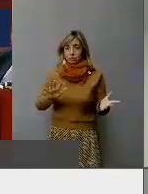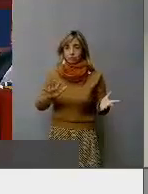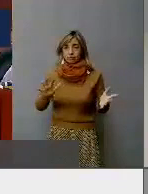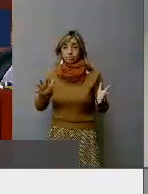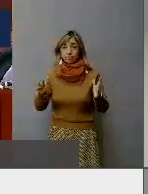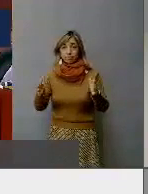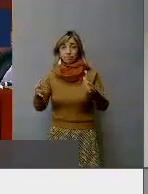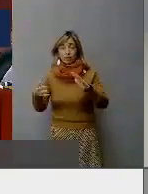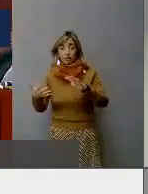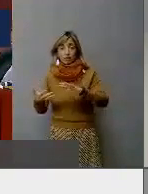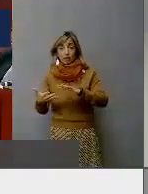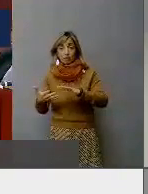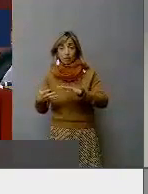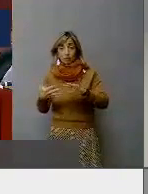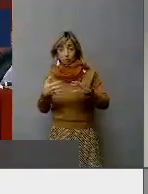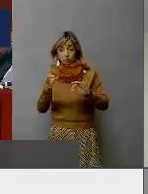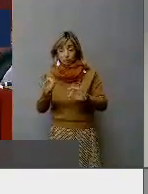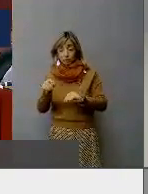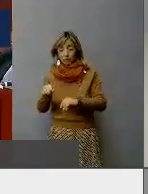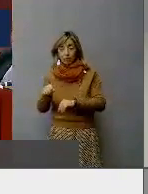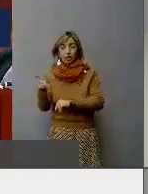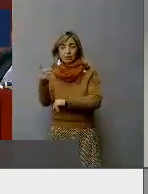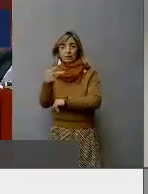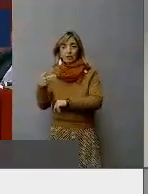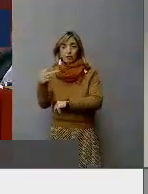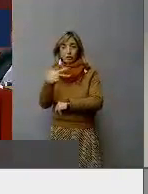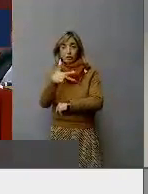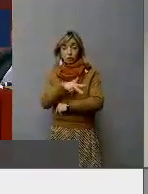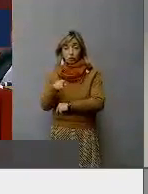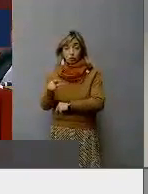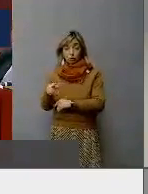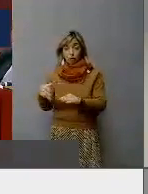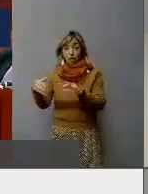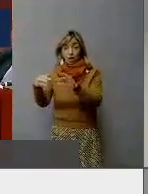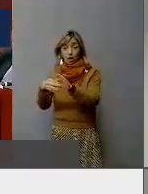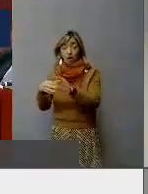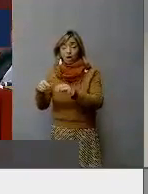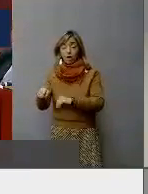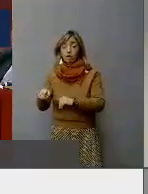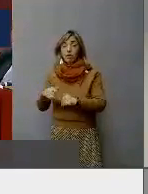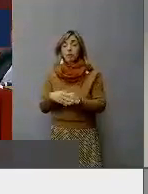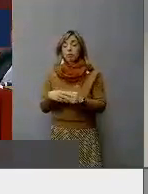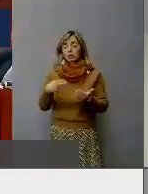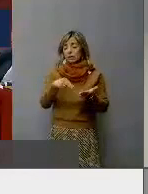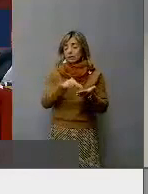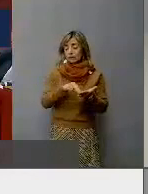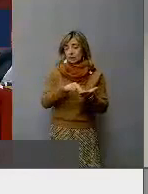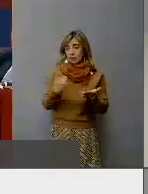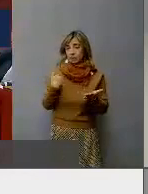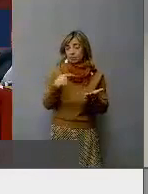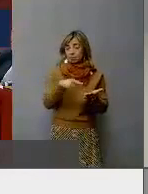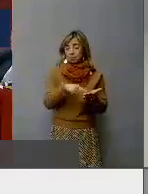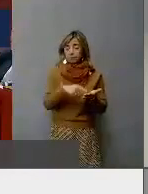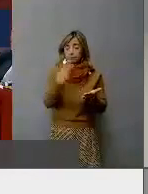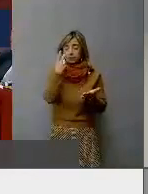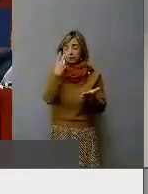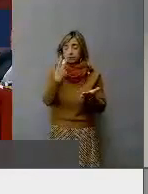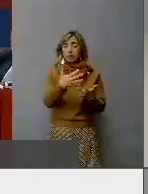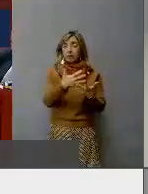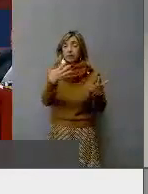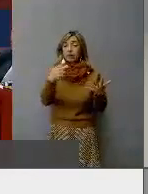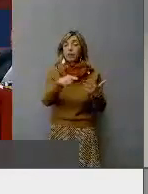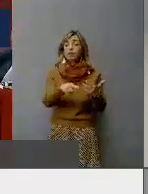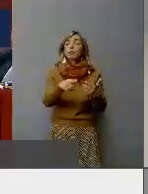sociali mi sono fatto un appunto per esempio che mette in evidenza come intanto il tema